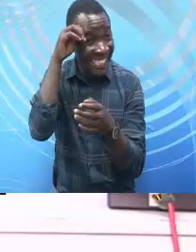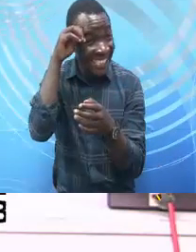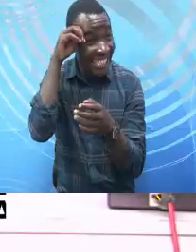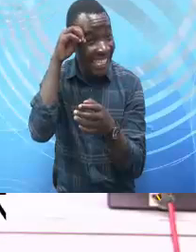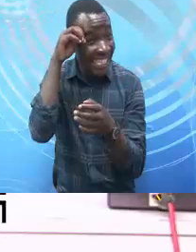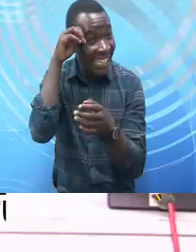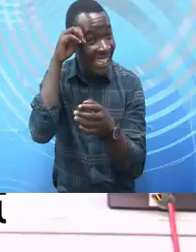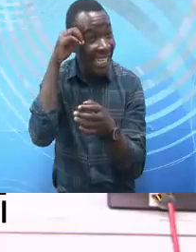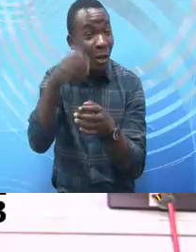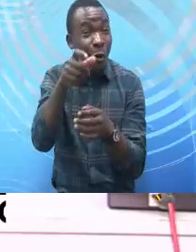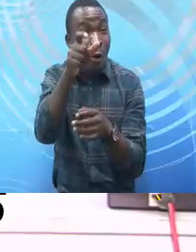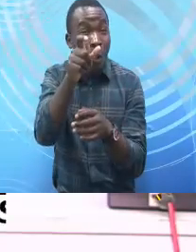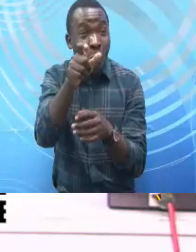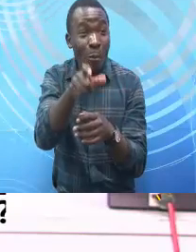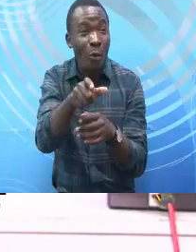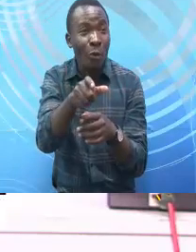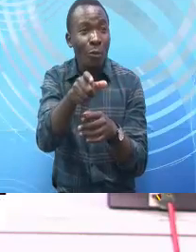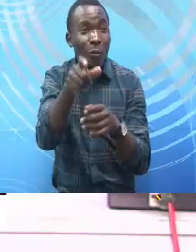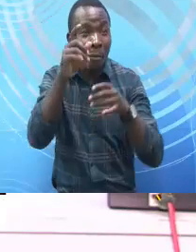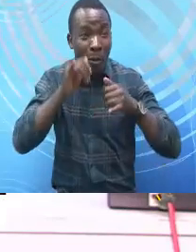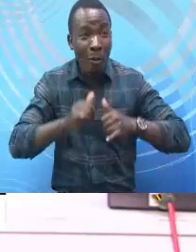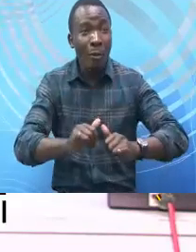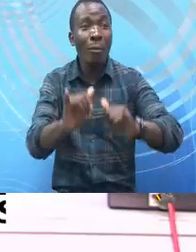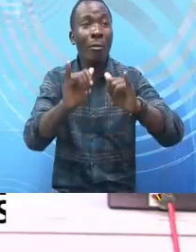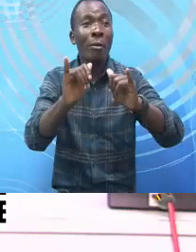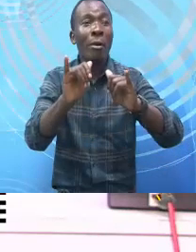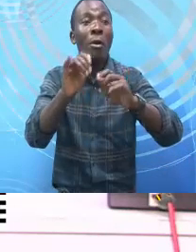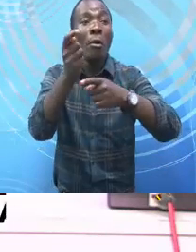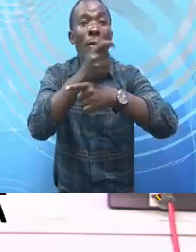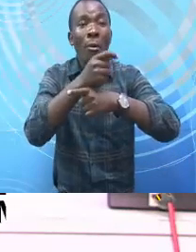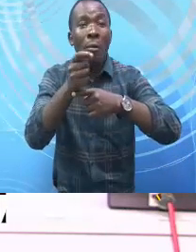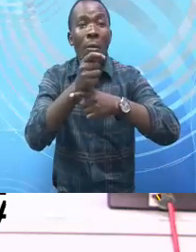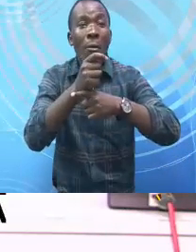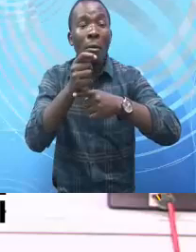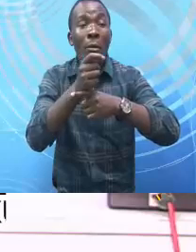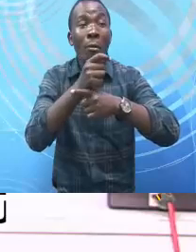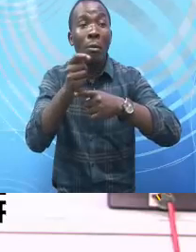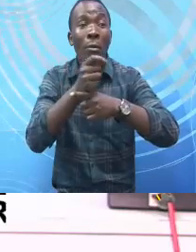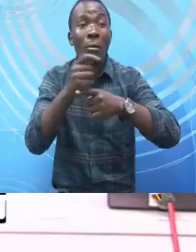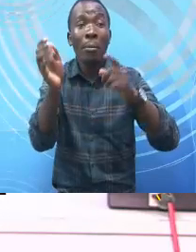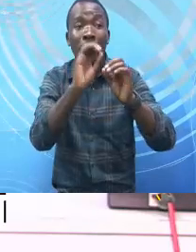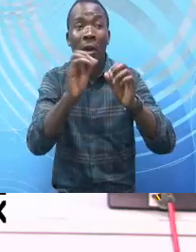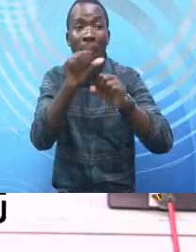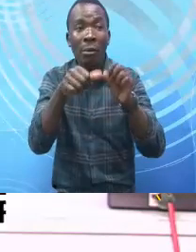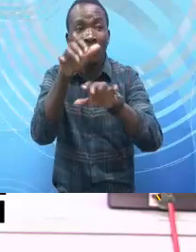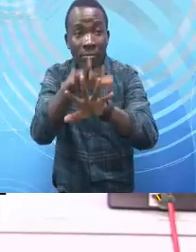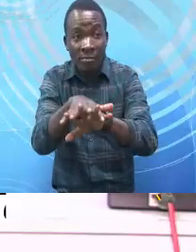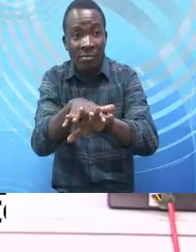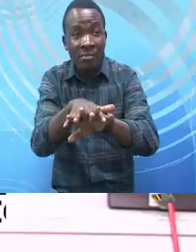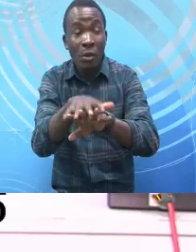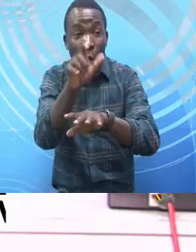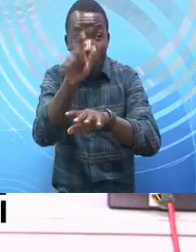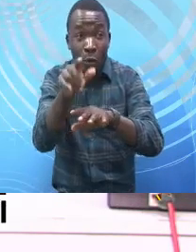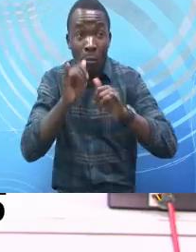muntu uri bubishyire mu bikorwa ntiyahuguwe kuri ku bikorwa bidaheza wa muntu ushyira mu bikorwa ibyo